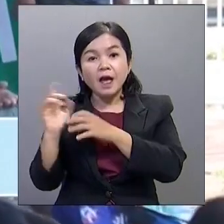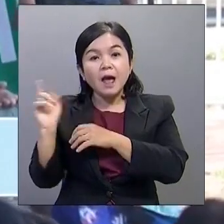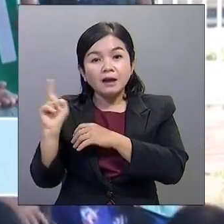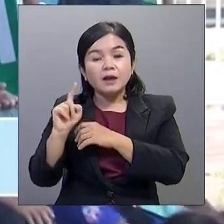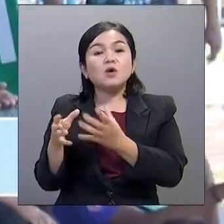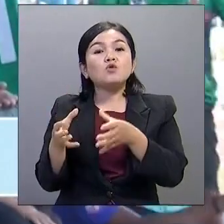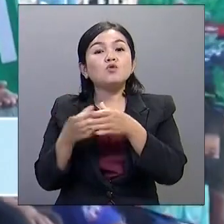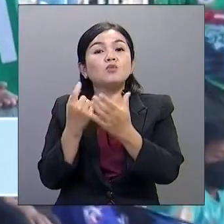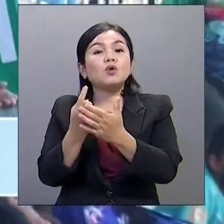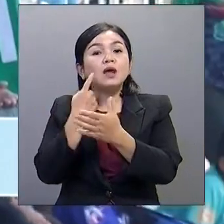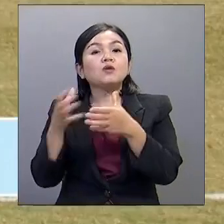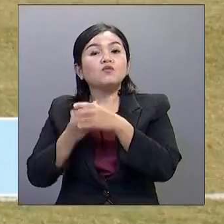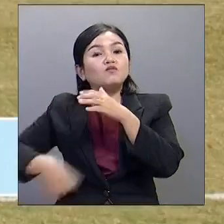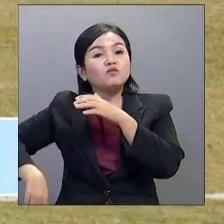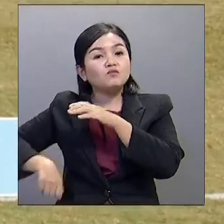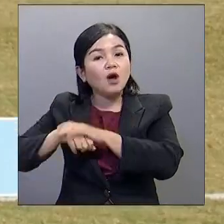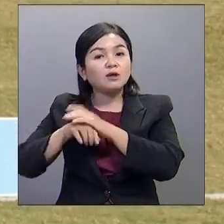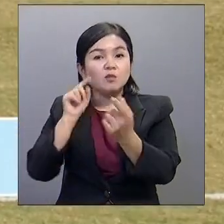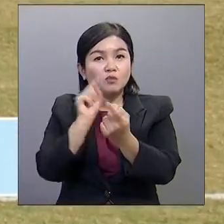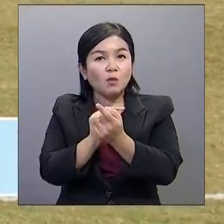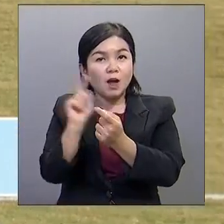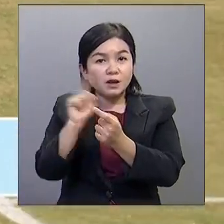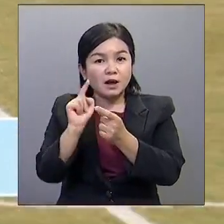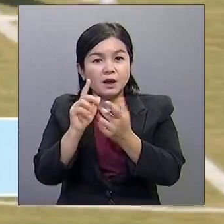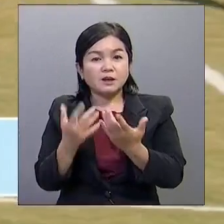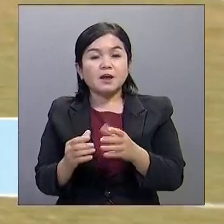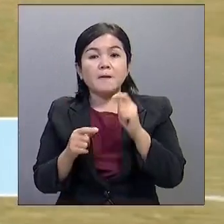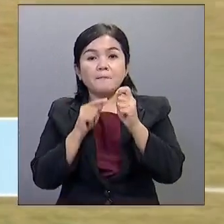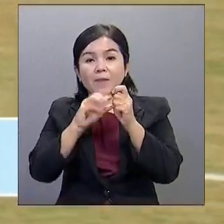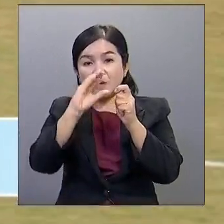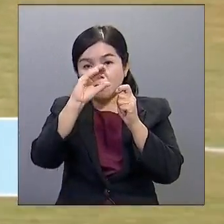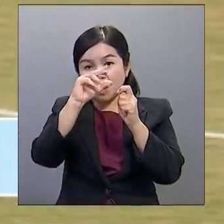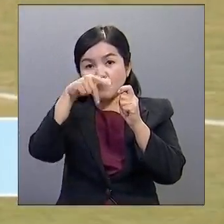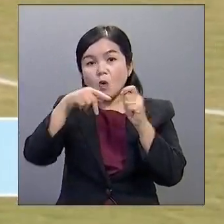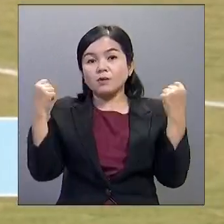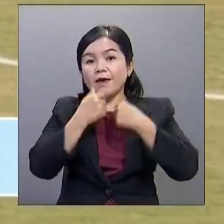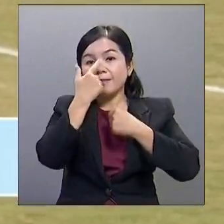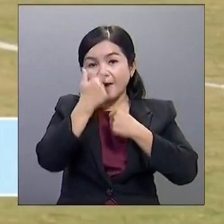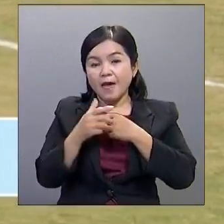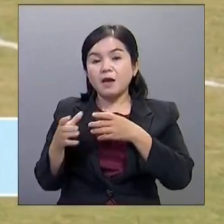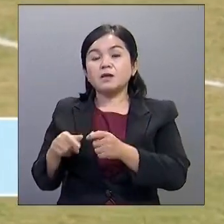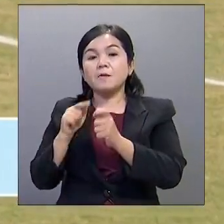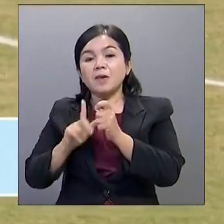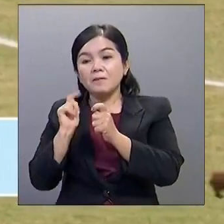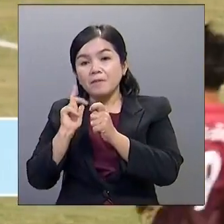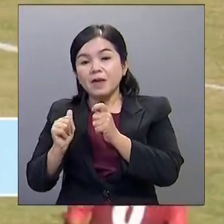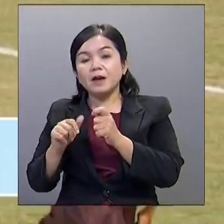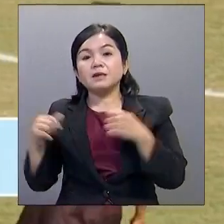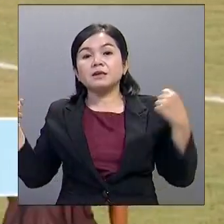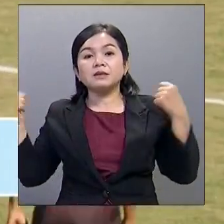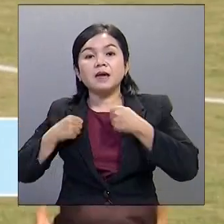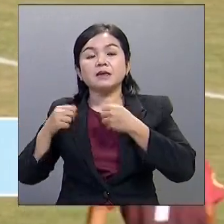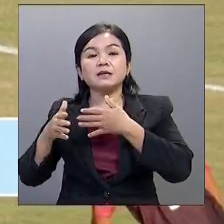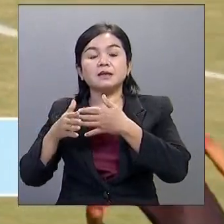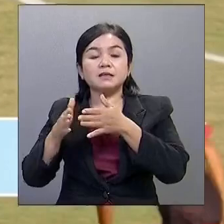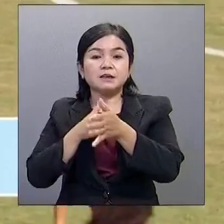โมสรเขาด้วยการแข่งขันเป็นการพบกันระหว่างทีมอำเภอโพประทับช้างในชุดสีแดงกับทีมอำเภอเมืองพิจิตรในชุดสีเทาครับเริ่มการแข่